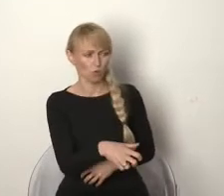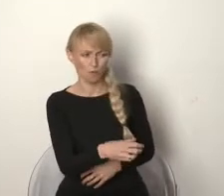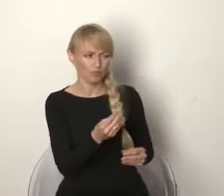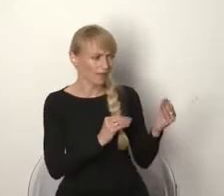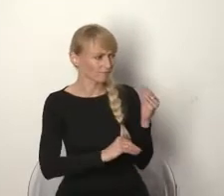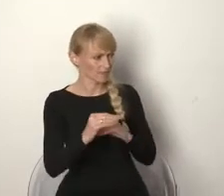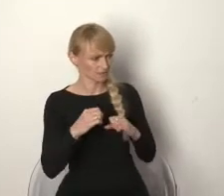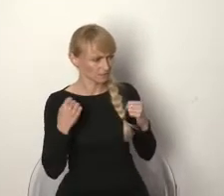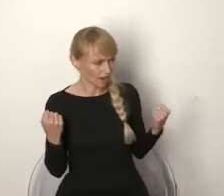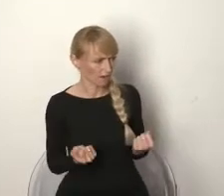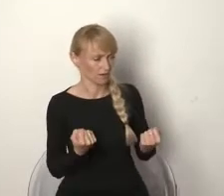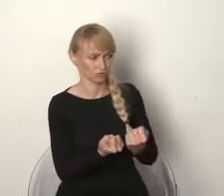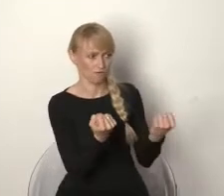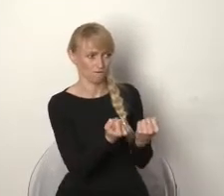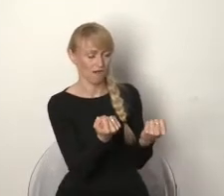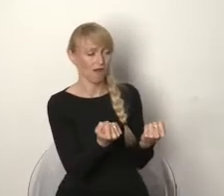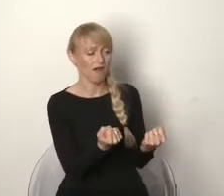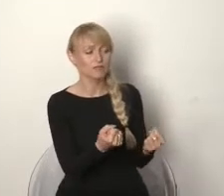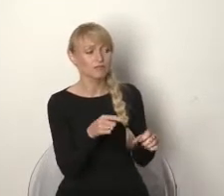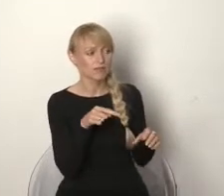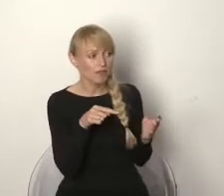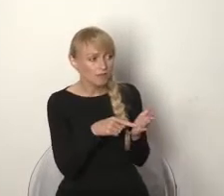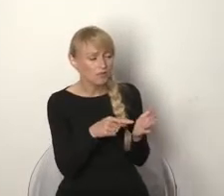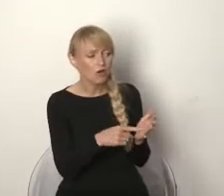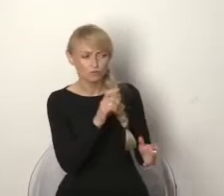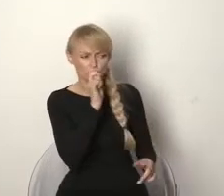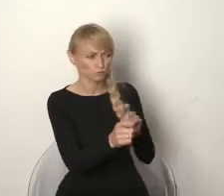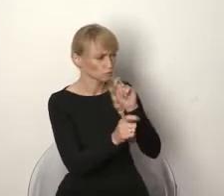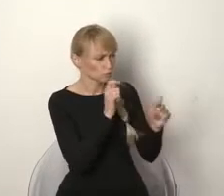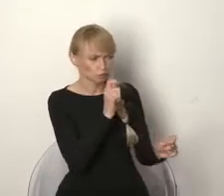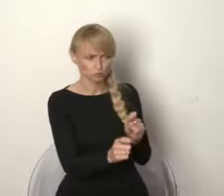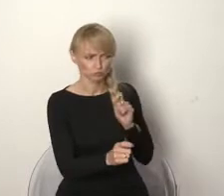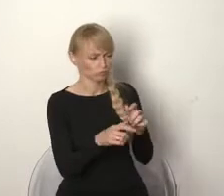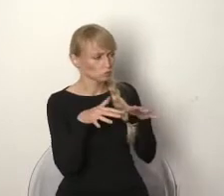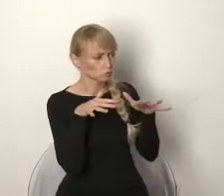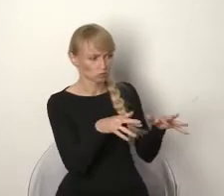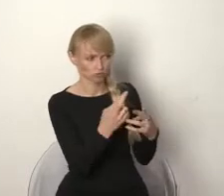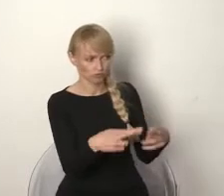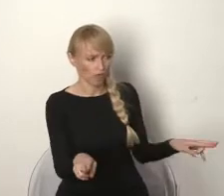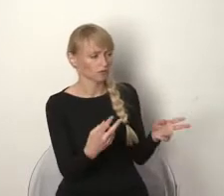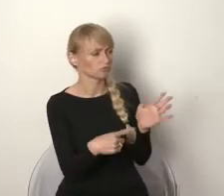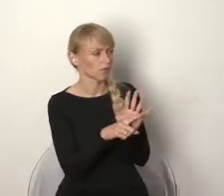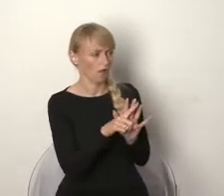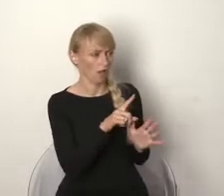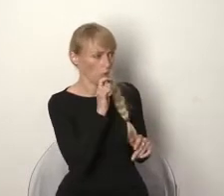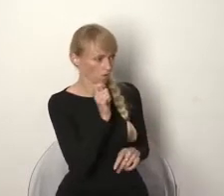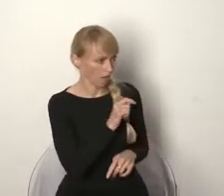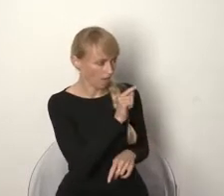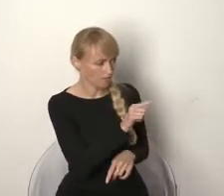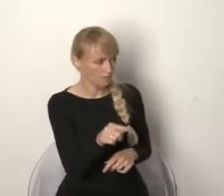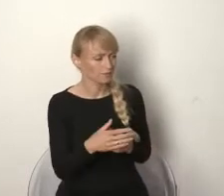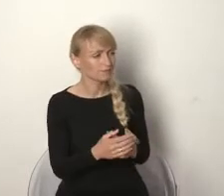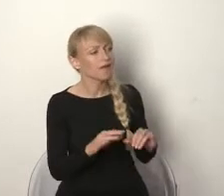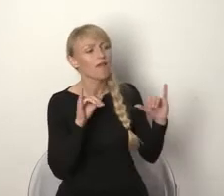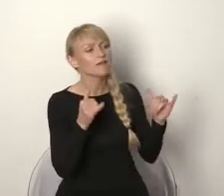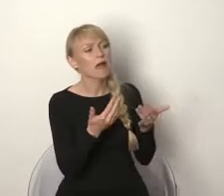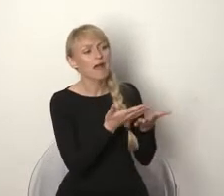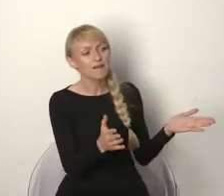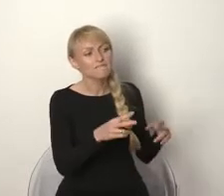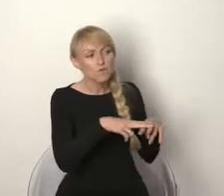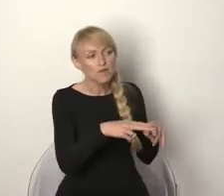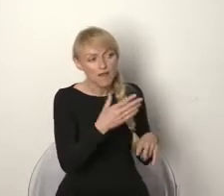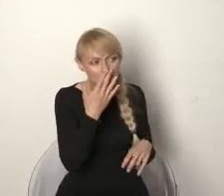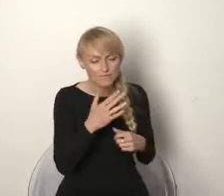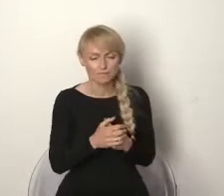angażują. Są chyba jednym z najbardziej chronionych darczyńców. Jaka jest tutaj rola w tym zaangażowaniu Państwa fundacji? Tak, to prawda,